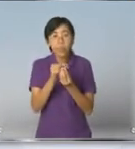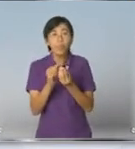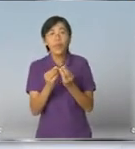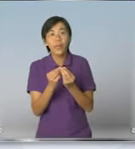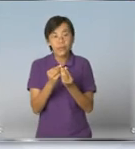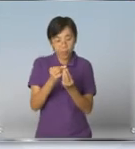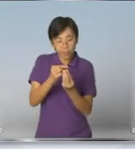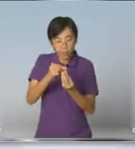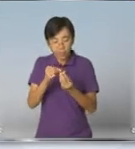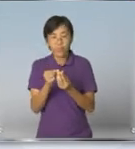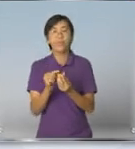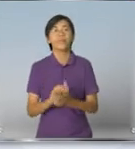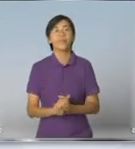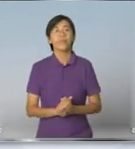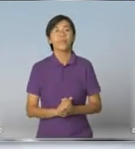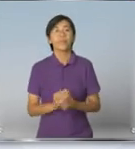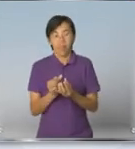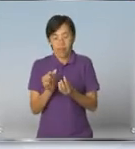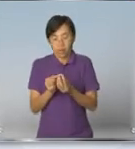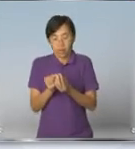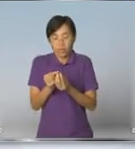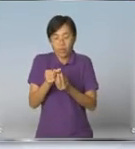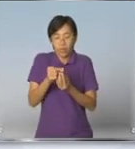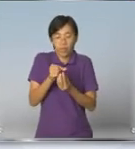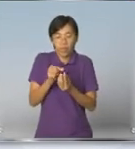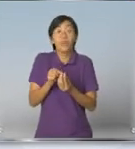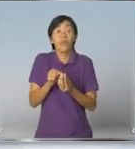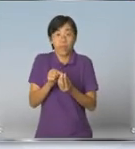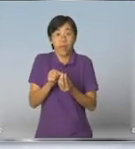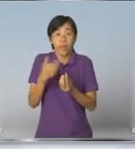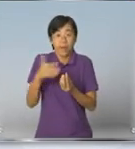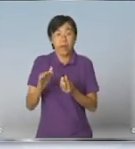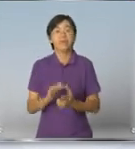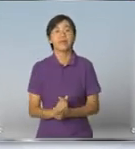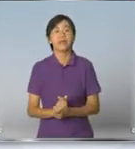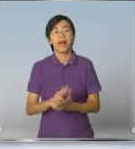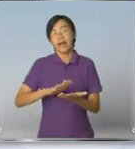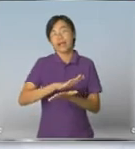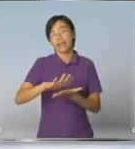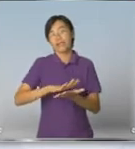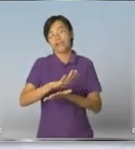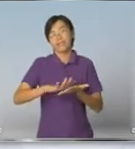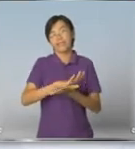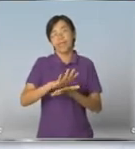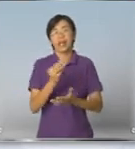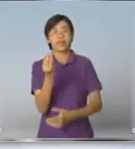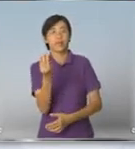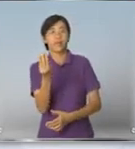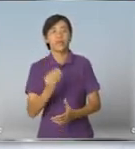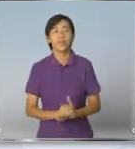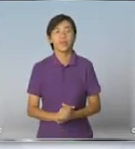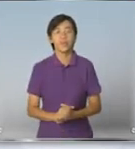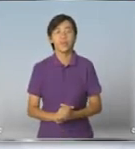บแป้งรอบนอกทั้งหมดอะค่ะมาตรงกลางด้านบนแบบนี้นะคะหลังจากนั้นก็คลึงกลมค่ะ